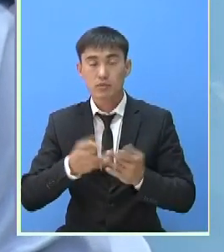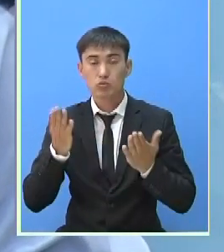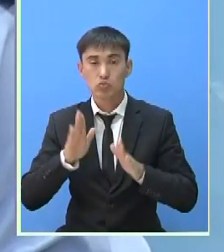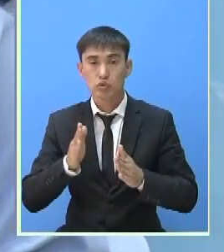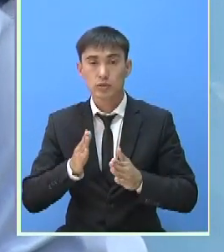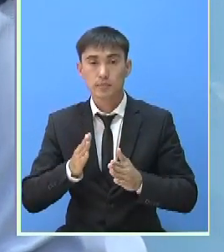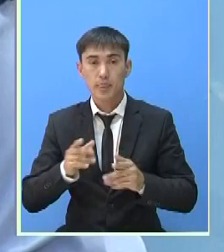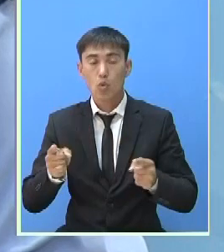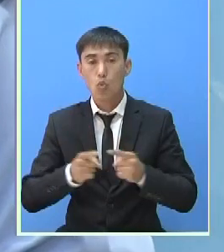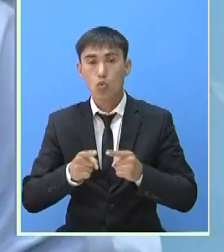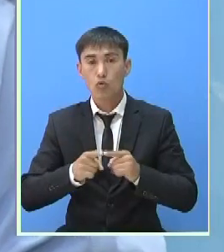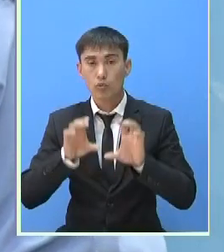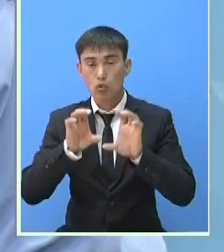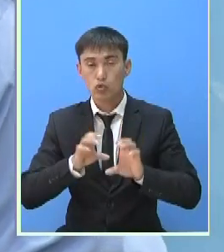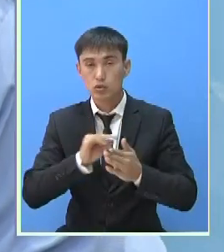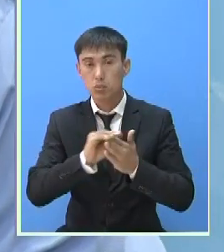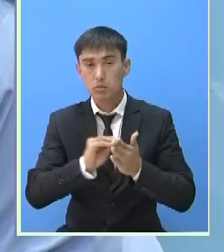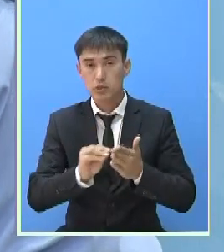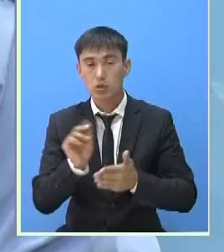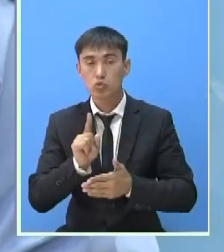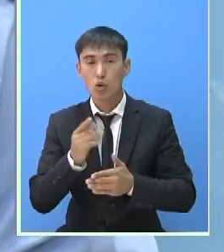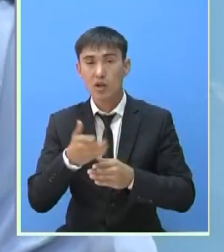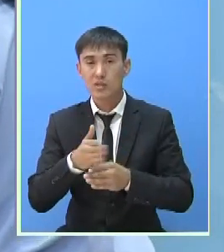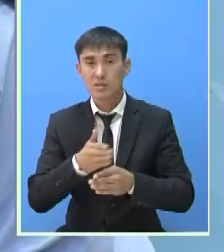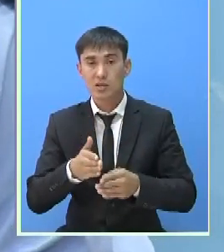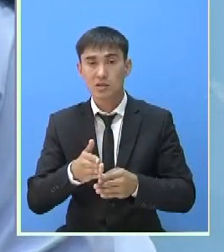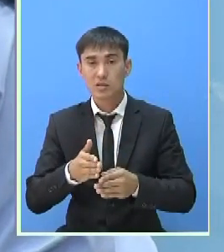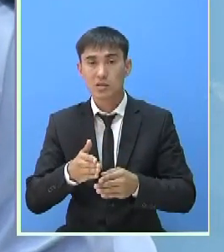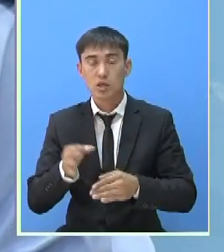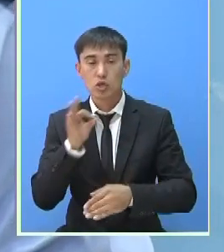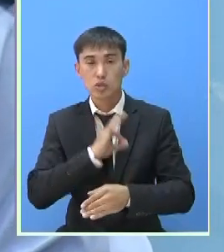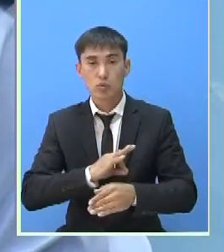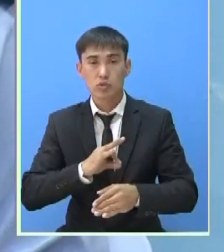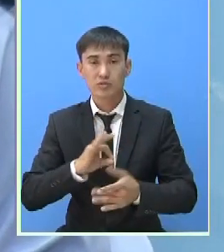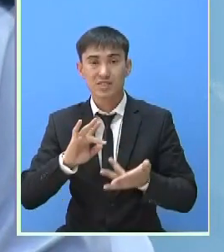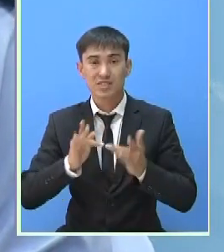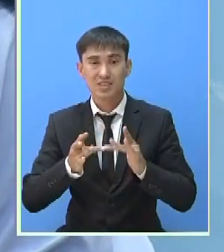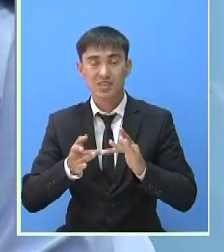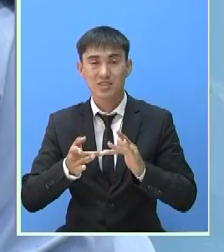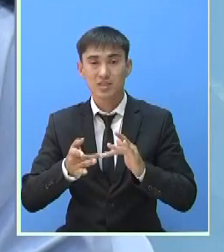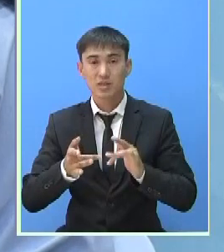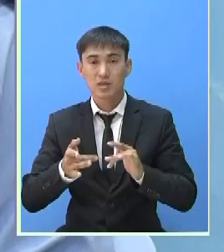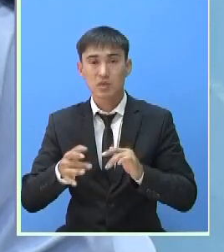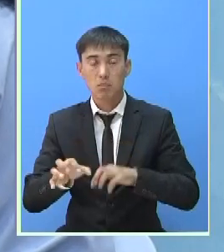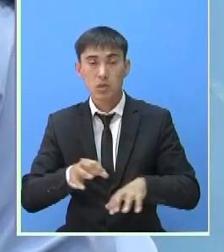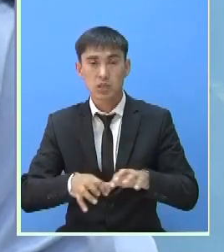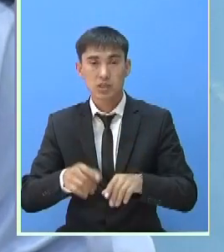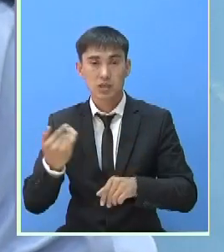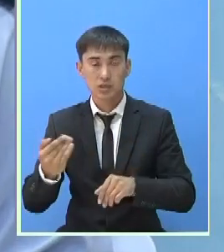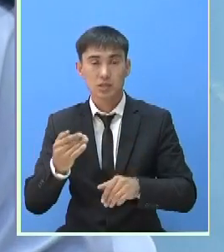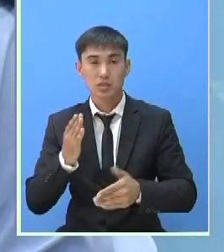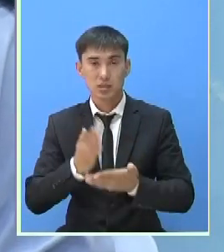случае даже в Уголовном кодексе прописано отдельный квалифицирующий признак с использованием интернет-ресурсов, то есть непосредственно